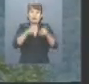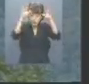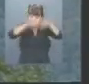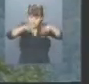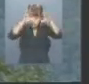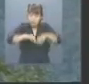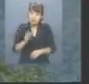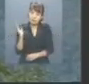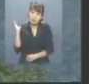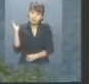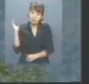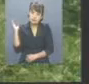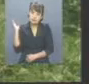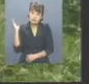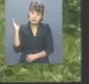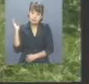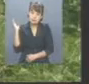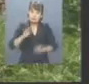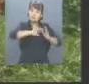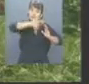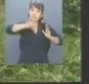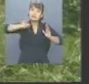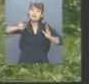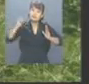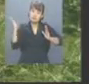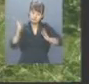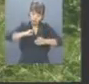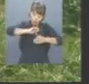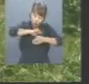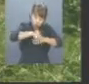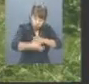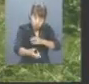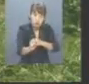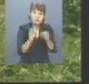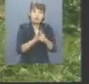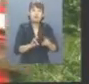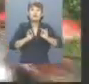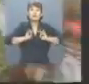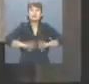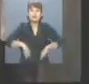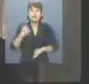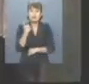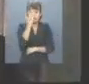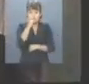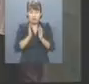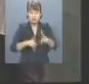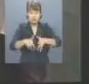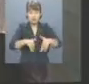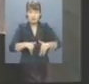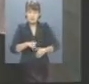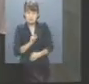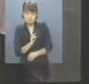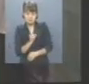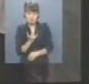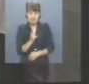ร่องรอยการสไลด์ของดินบนภูเขาสูงล้อมรอบหมู่บ้านยอดน้ำกลายเป็นจุดเสี่ยงที่ทำให้ชาวบ้านไม่มั่นใจมากนักเพราะทุกครั้งที่ฝนต